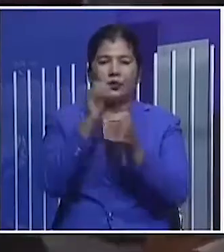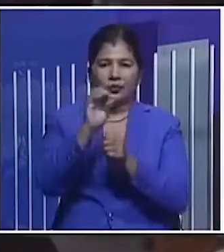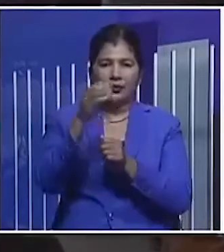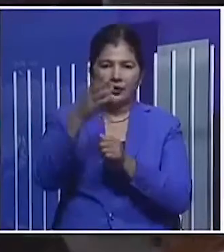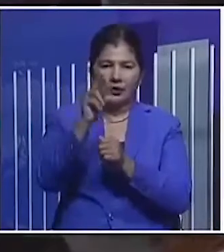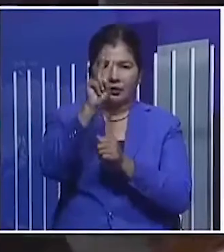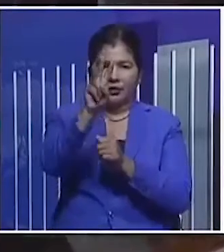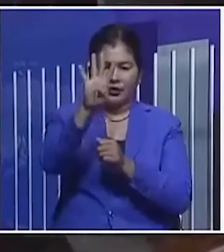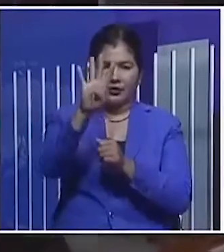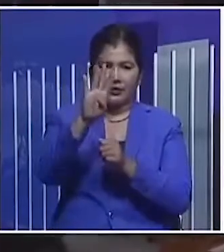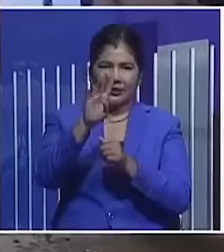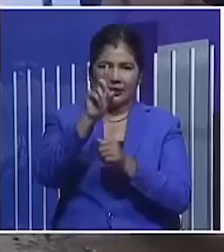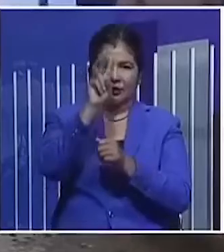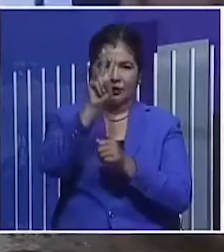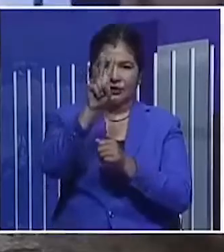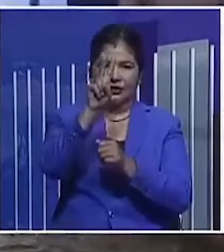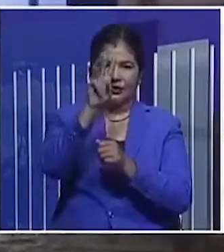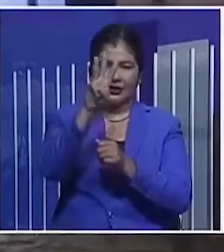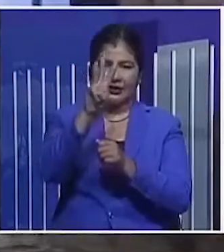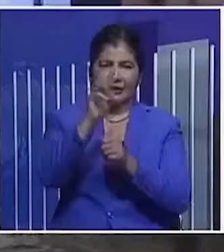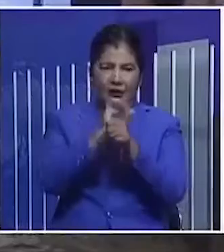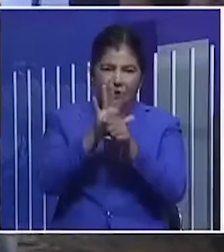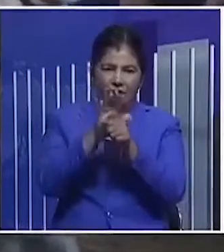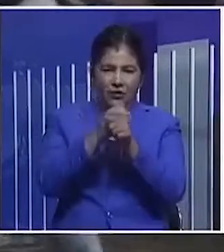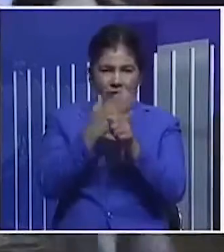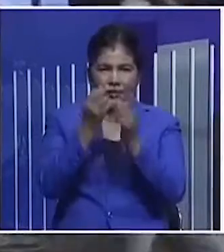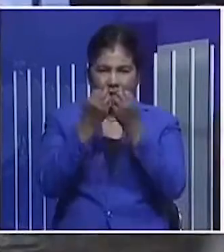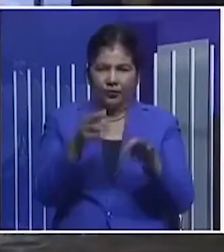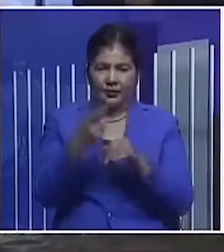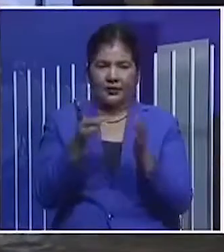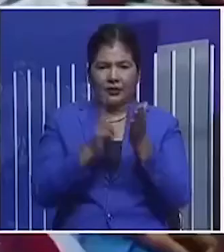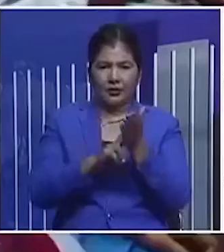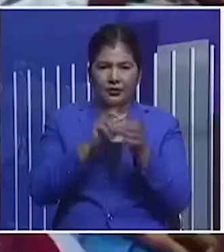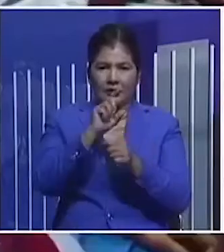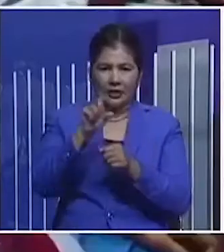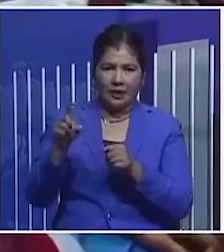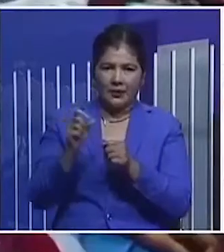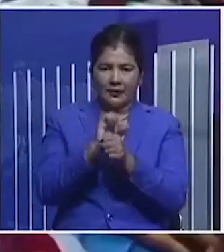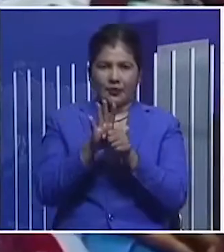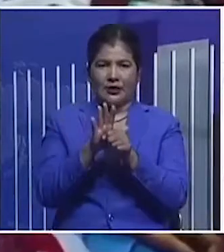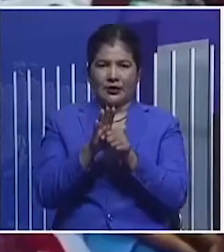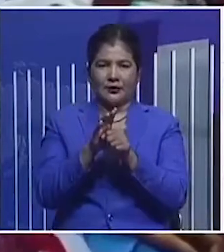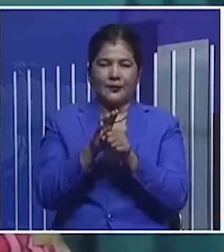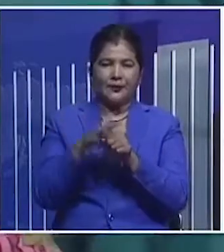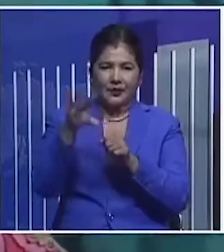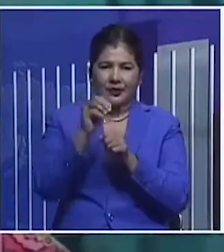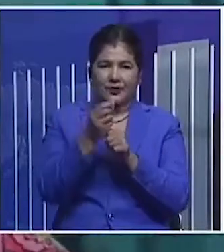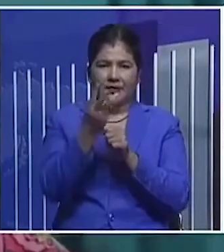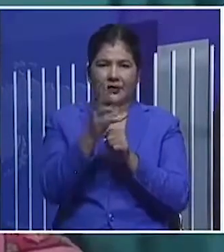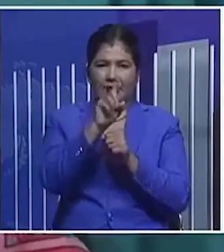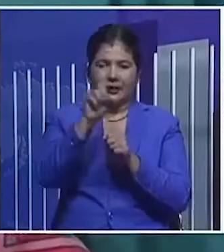24 घण्टामा 23 जना संक्रमण मुक्त भएका छन्। आज थपिएसँगै नेपालमा कोरोना संक्रमितको कुल संख्या